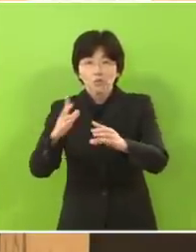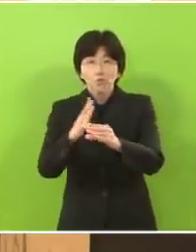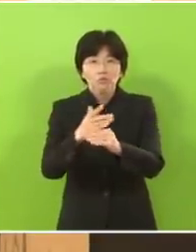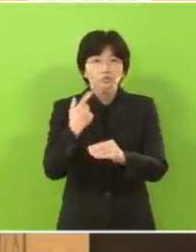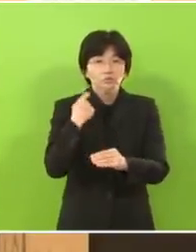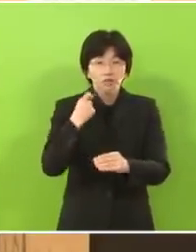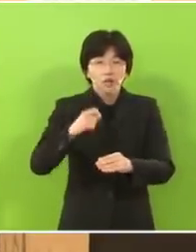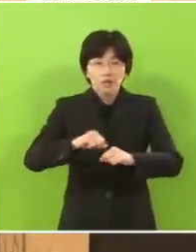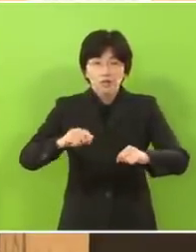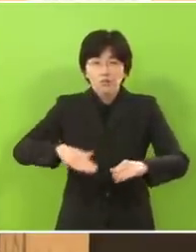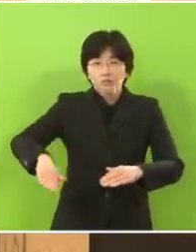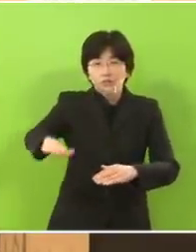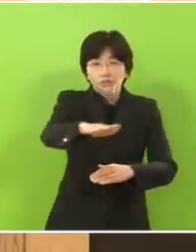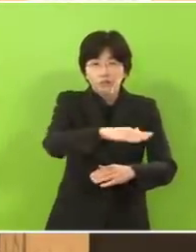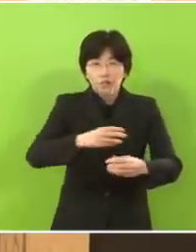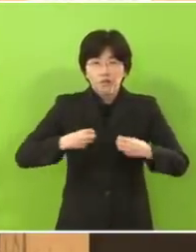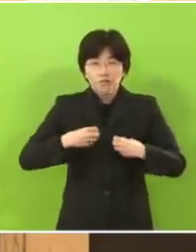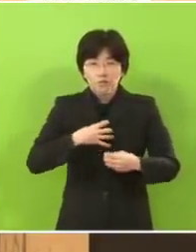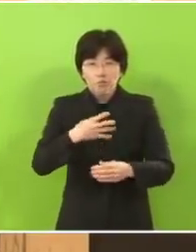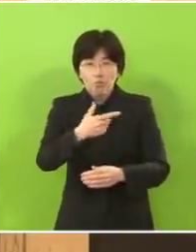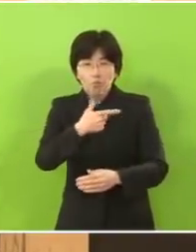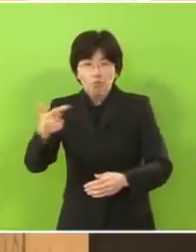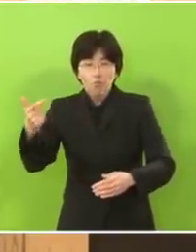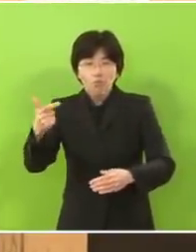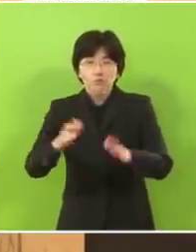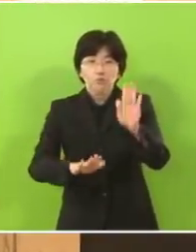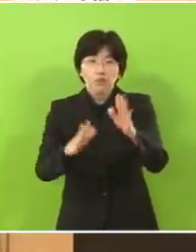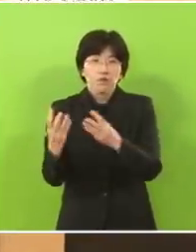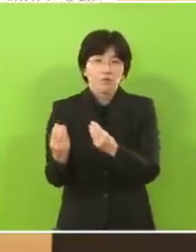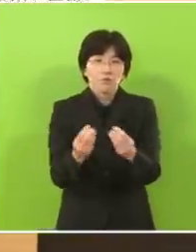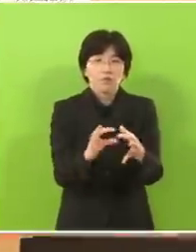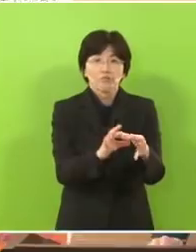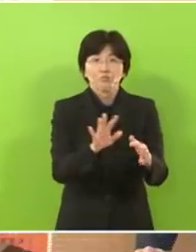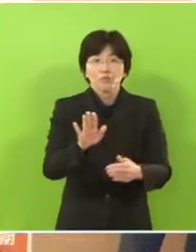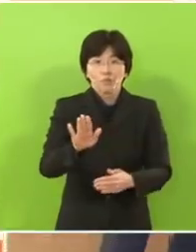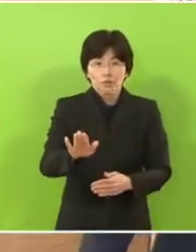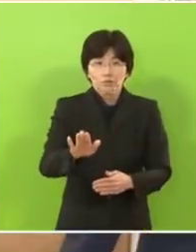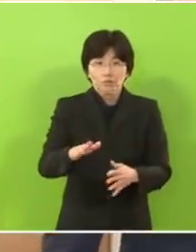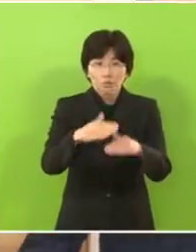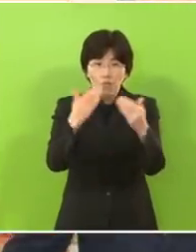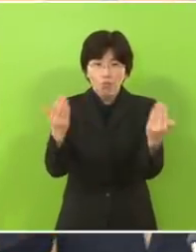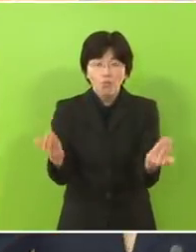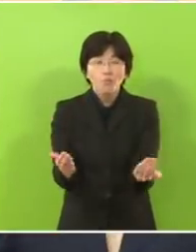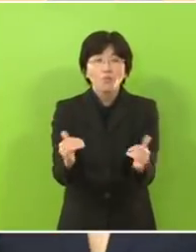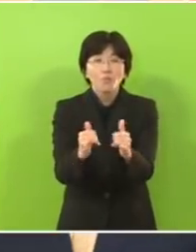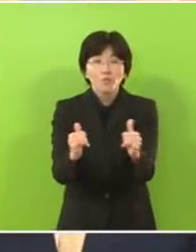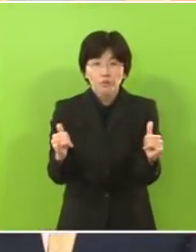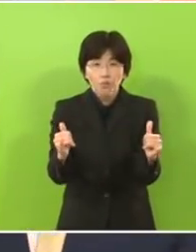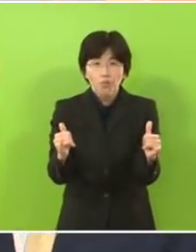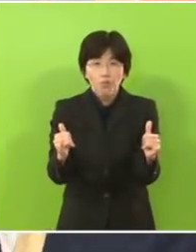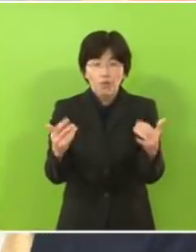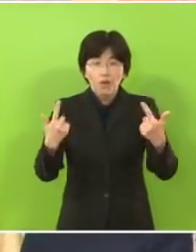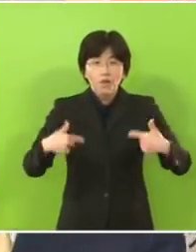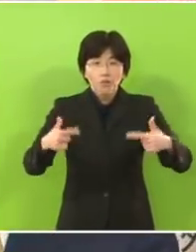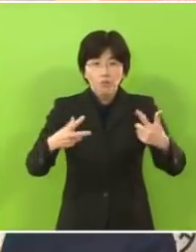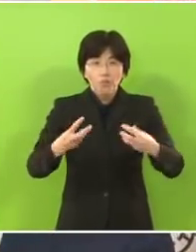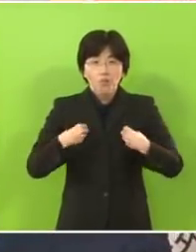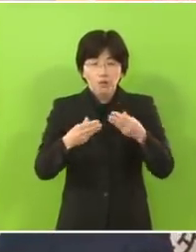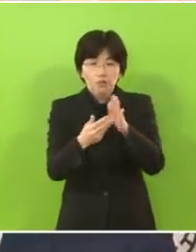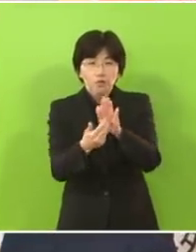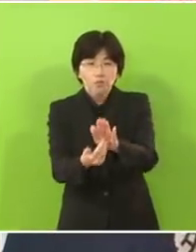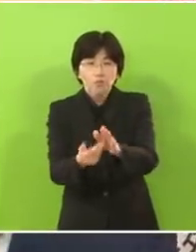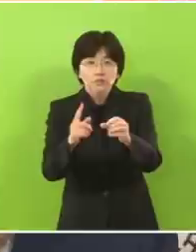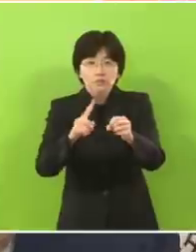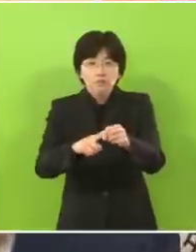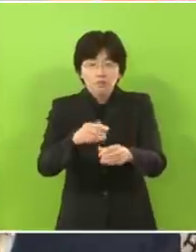広い地域で感染リスクの高い状態が続いています多くの方々も大半の県民のみなさんは日頃から感染防止に